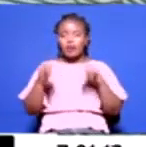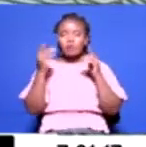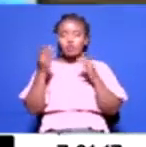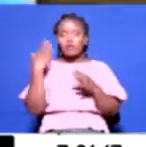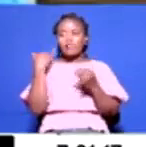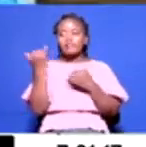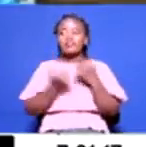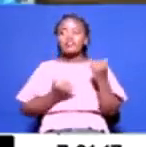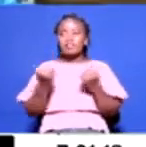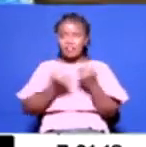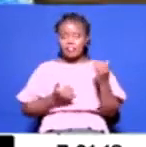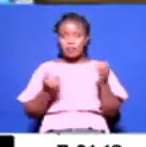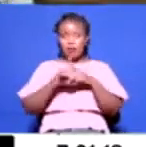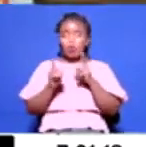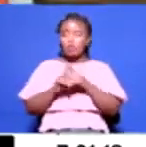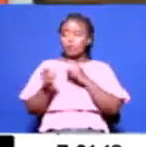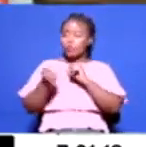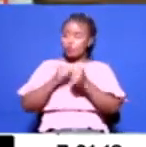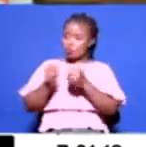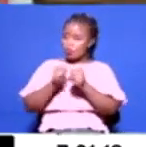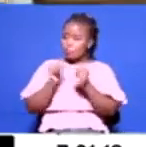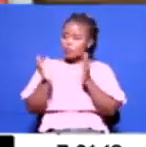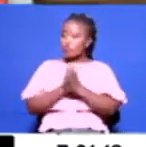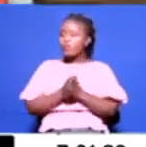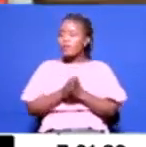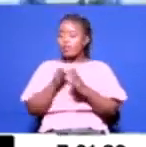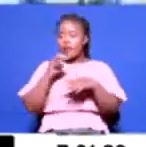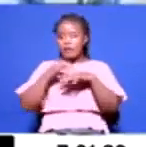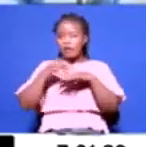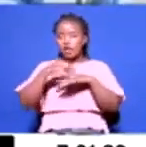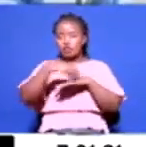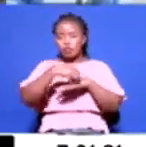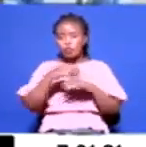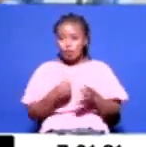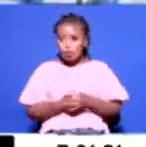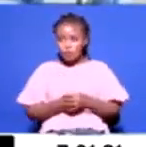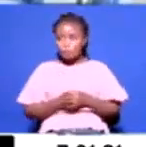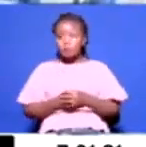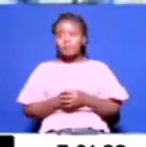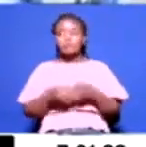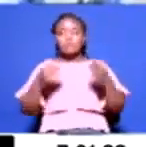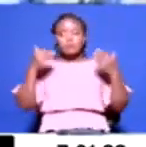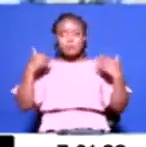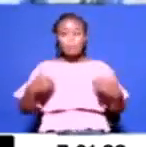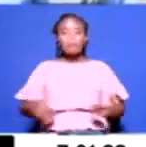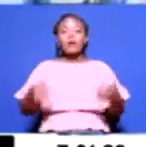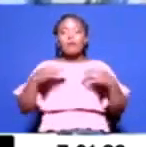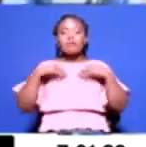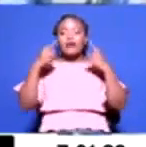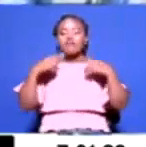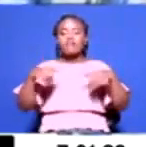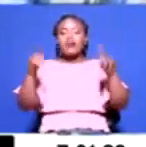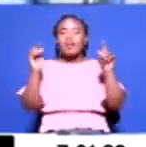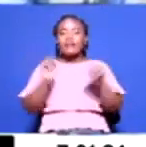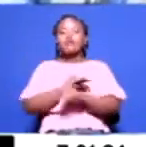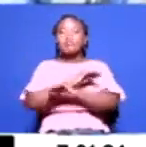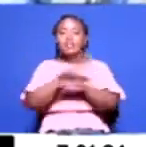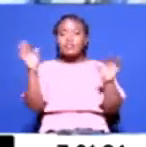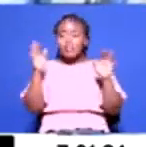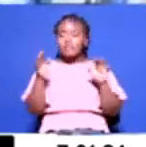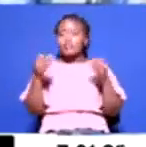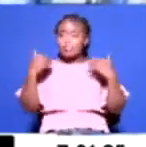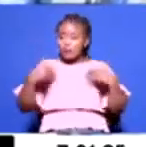atakabiliana na Sonko ambaye amebadili msimamo wake wa kisiasa. Lakini nimeliweka wazi hapa kuwa mimi ndo nilipatiwa